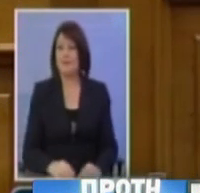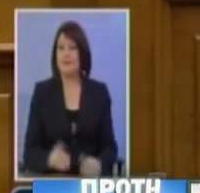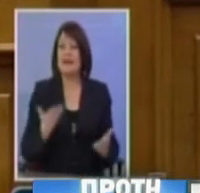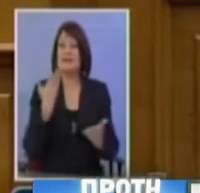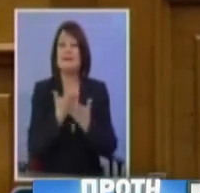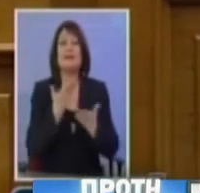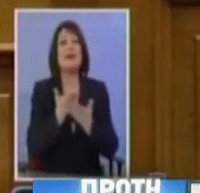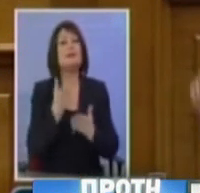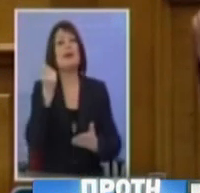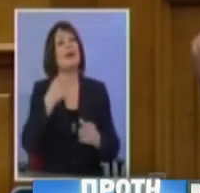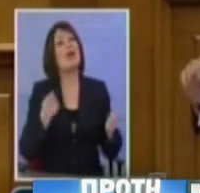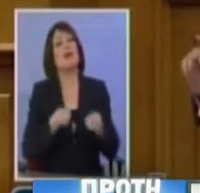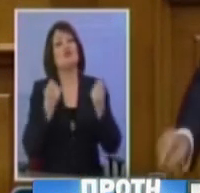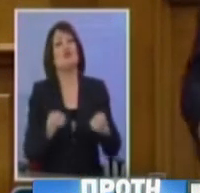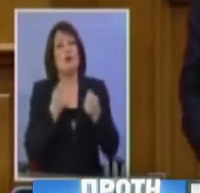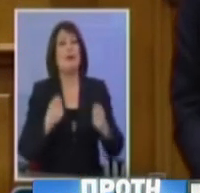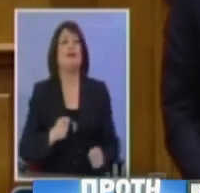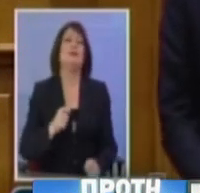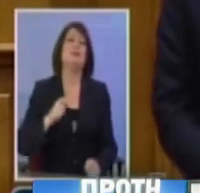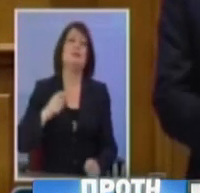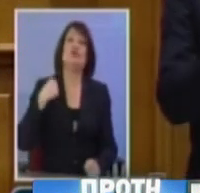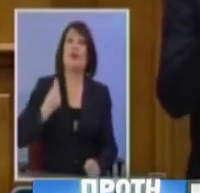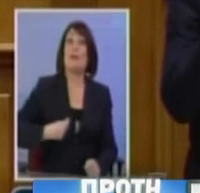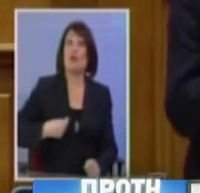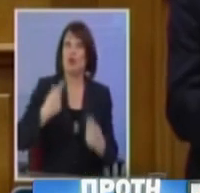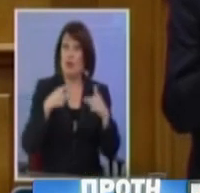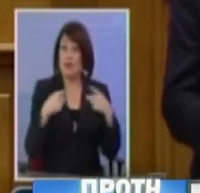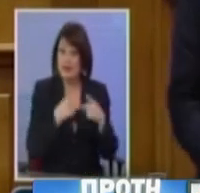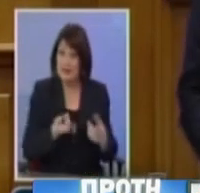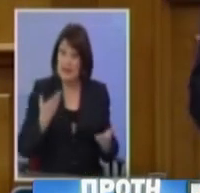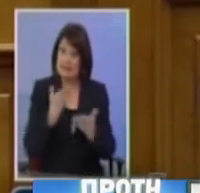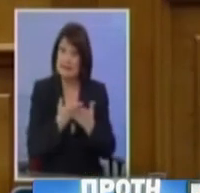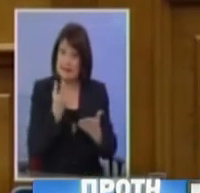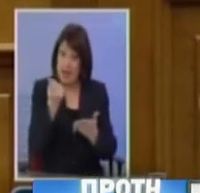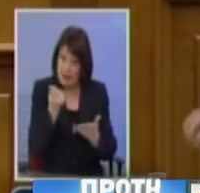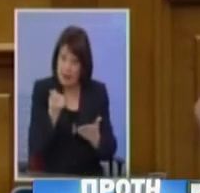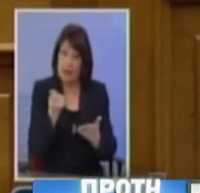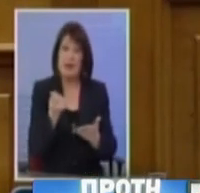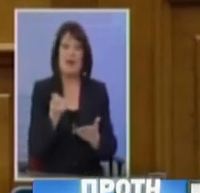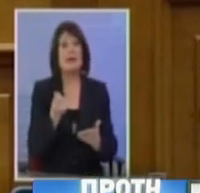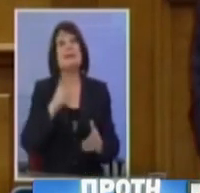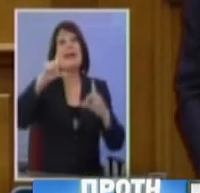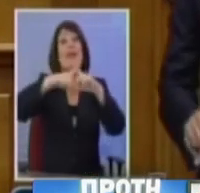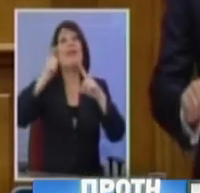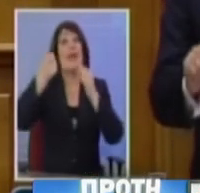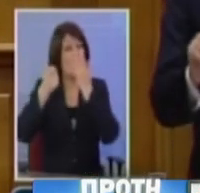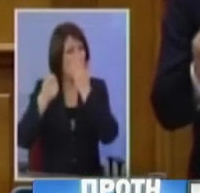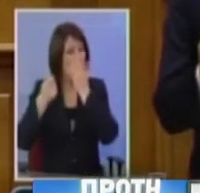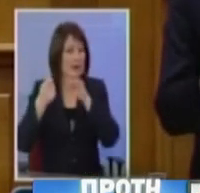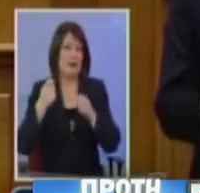οικονομικών ετοιμάτων των εργαζομένων στην πρωτοβάθμια εκπαίδευση. Υπέρ των οικονομικών ετοιμάτων των εργαζομένων στη ΓΕΝΟΠ ΔΕΗ. Υπέρ